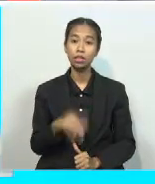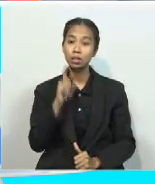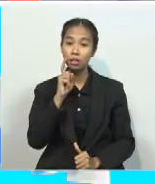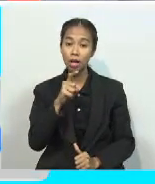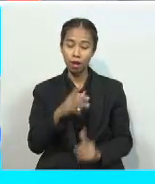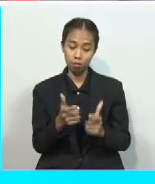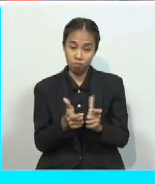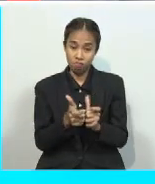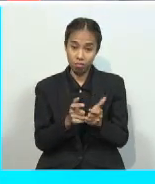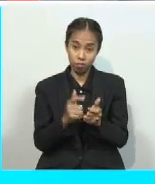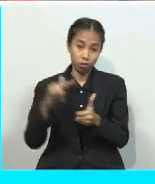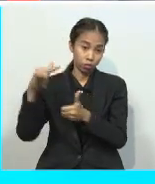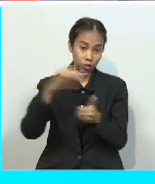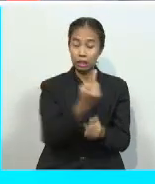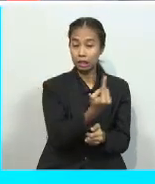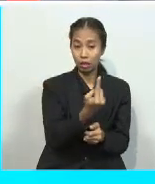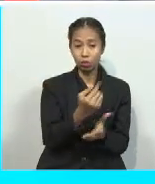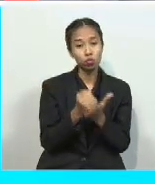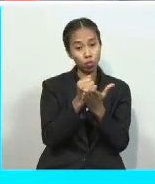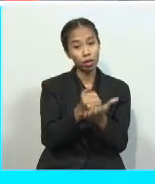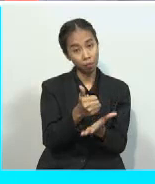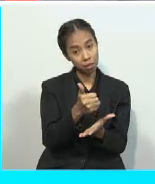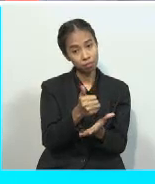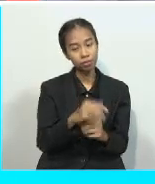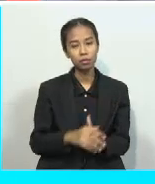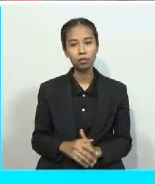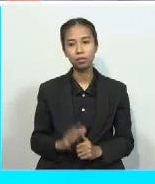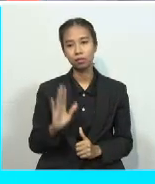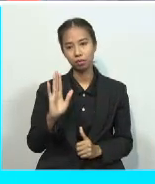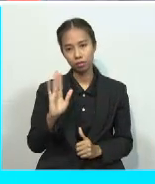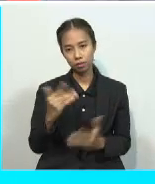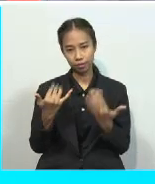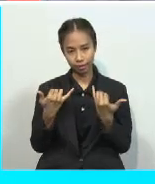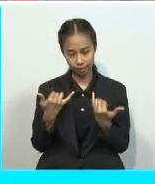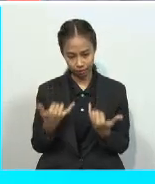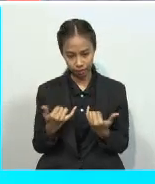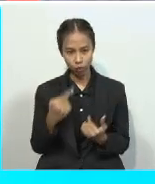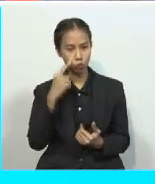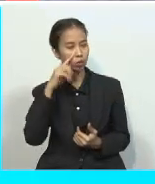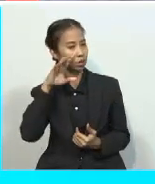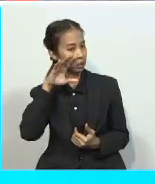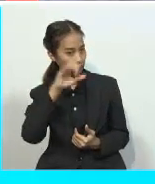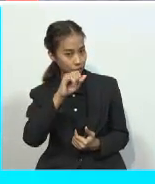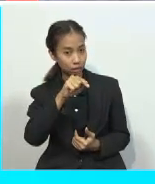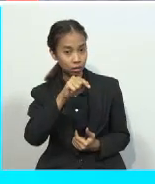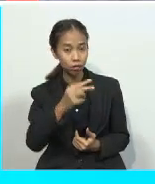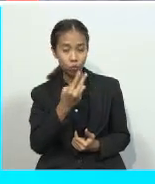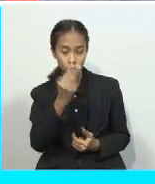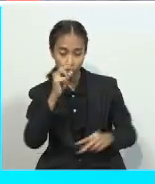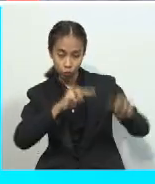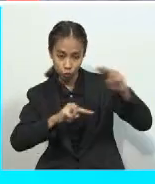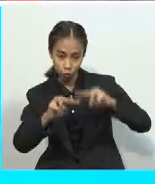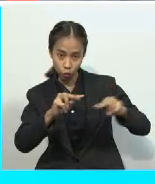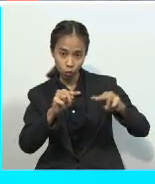ก็ยังไม่ได้ช่วยได้เยอะใช่ไหมแต่ว่าได้ในระดับหนึ่งป่ะครับ การบินโดรนโดยในจุดที่พ่นจากการสังเกตนะครับแล้วก็การวัดจ